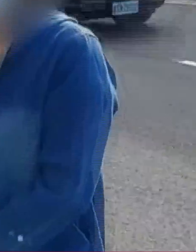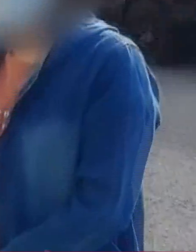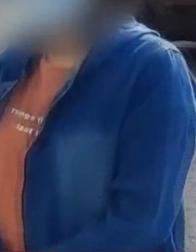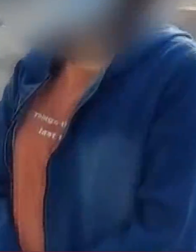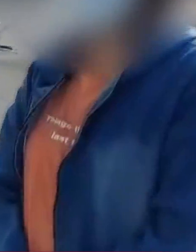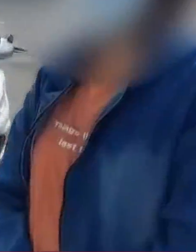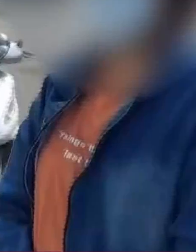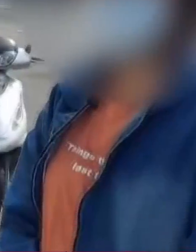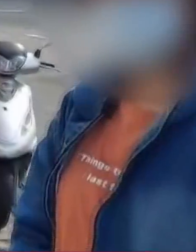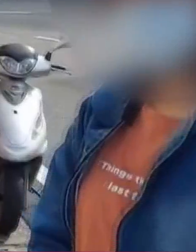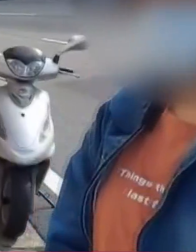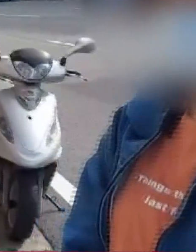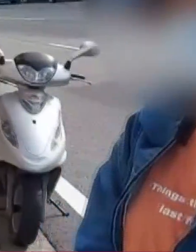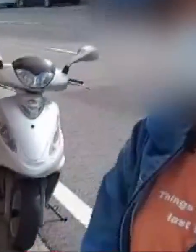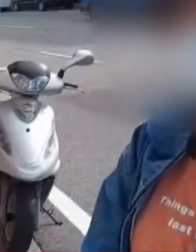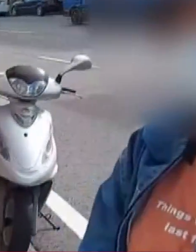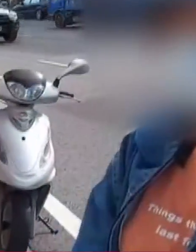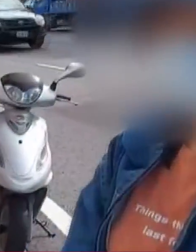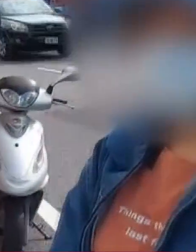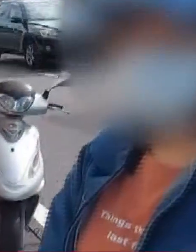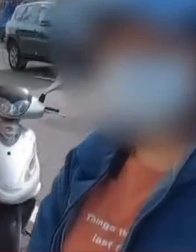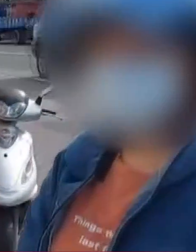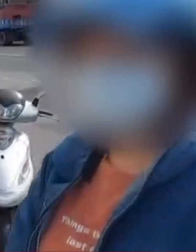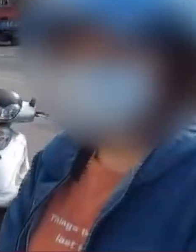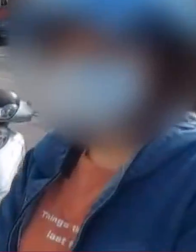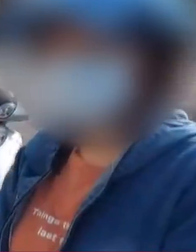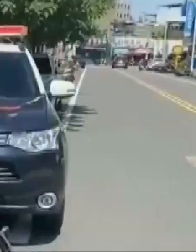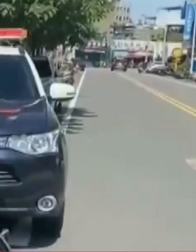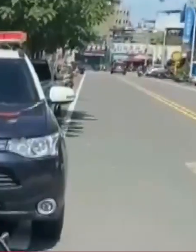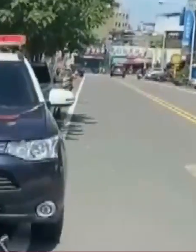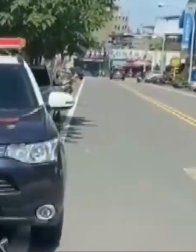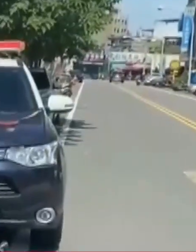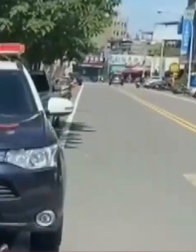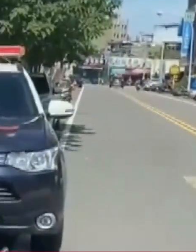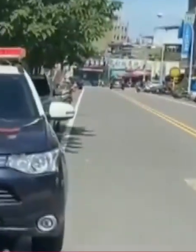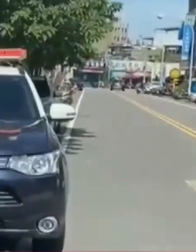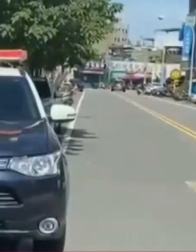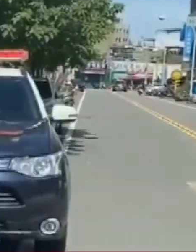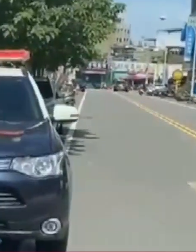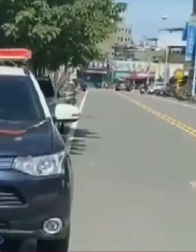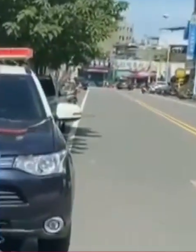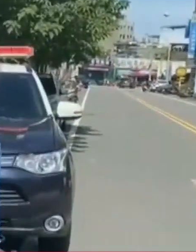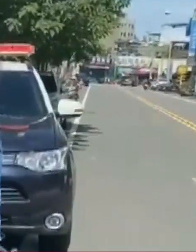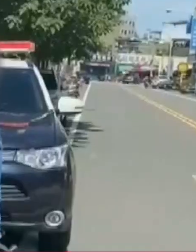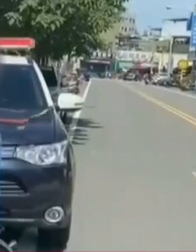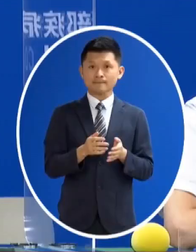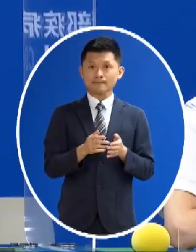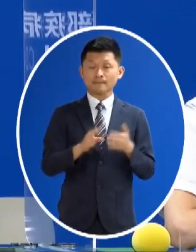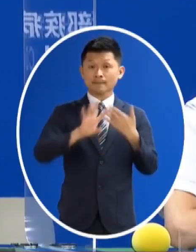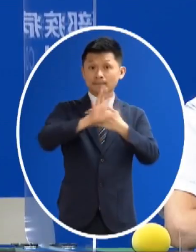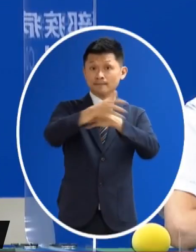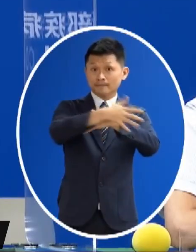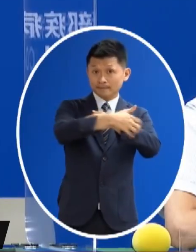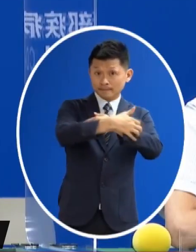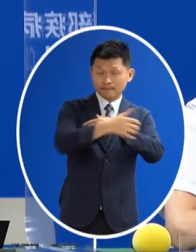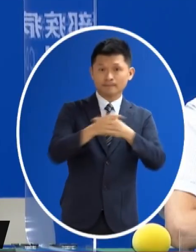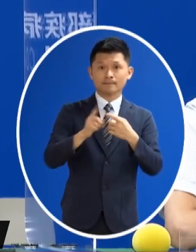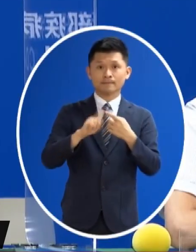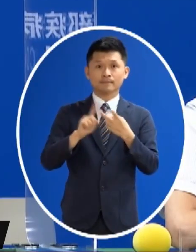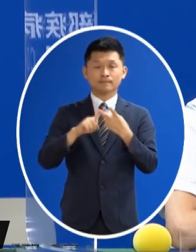9件。但是指挥中心的看法不同，呼吁县府还是要回归3级警戒的标准来执行。 不管